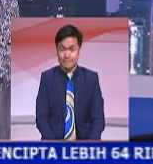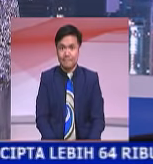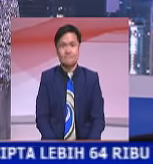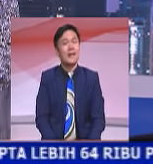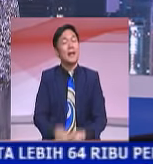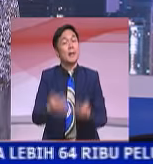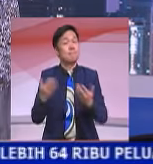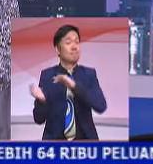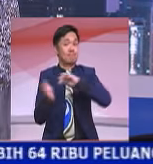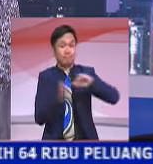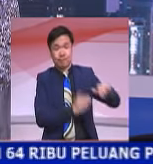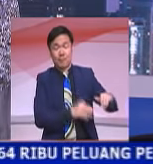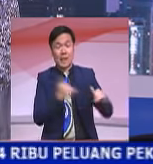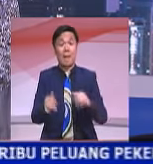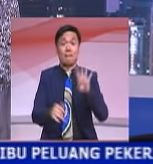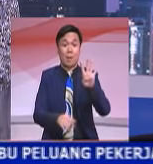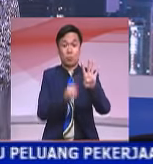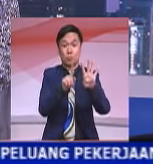Sementara itu, seramai